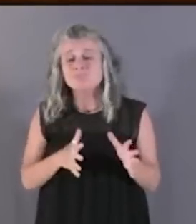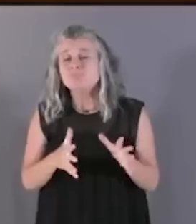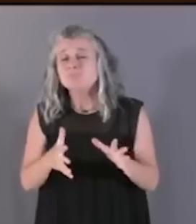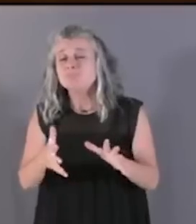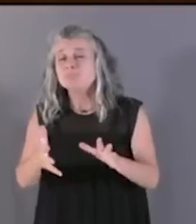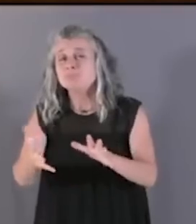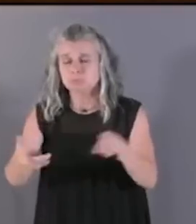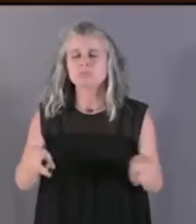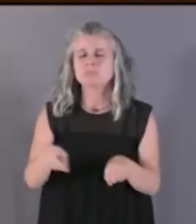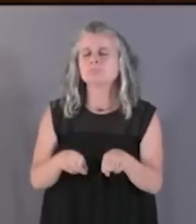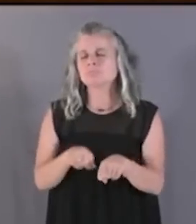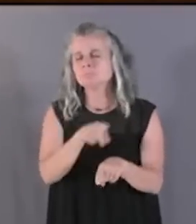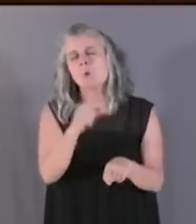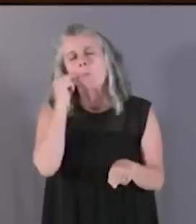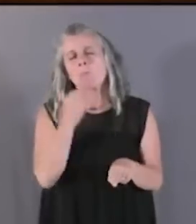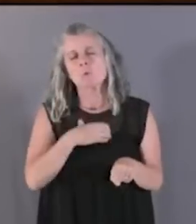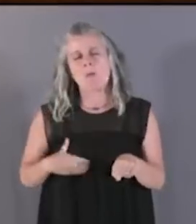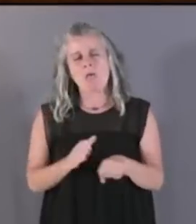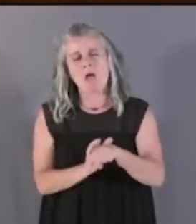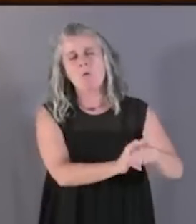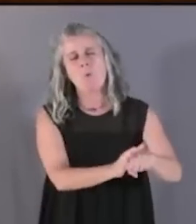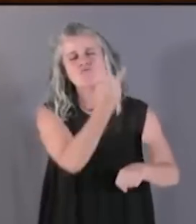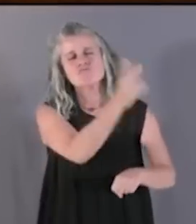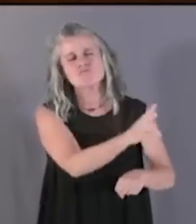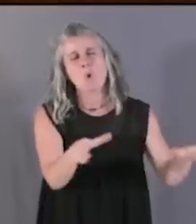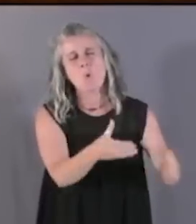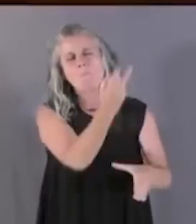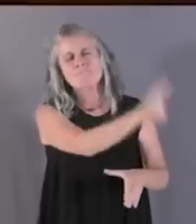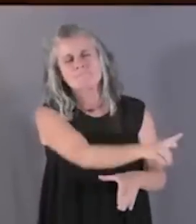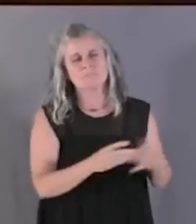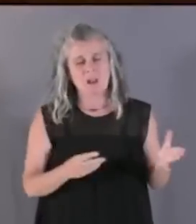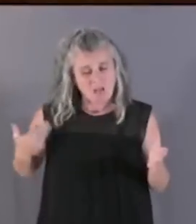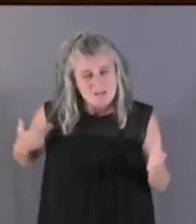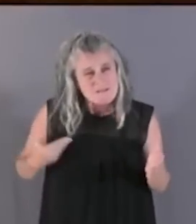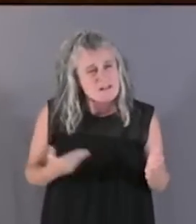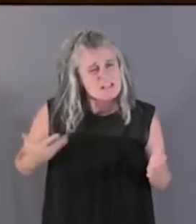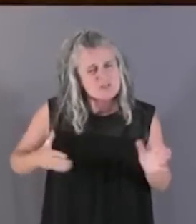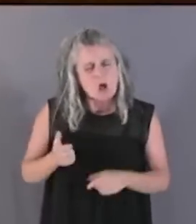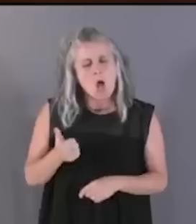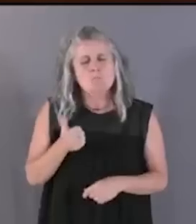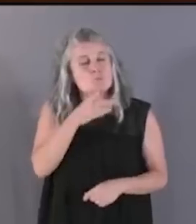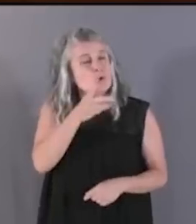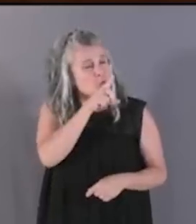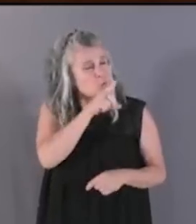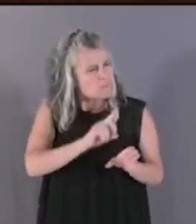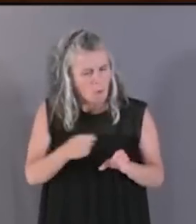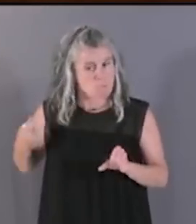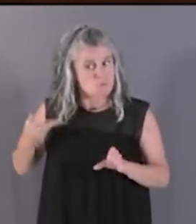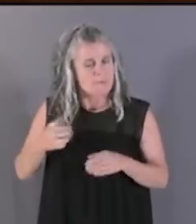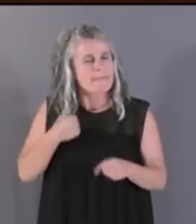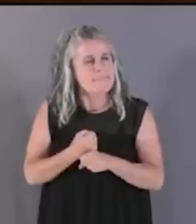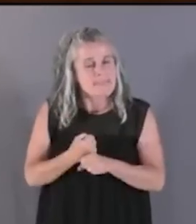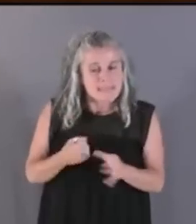votre majorité, monsieur le maire, qui souffle sur les braises depuis plusieurs jours, en réalité depuis plusieurs années. Cette extrême